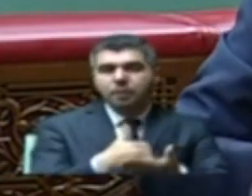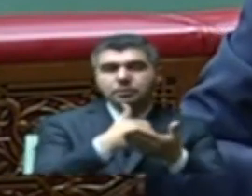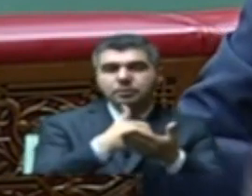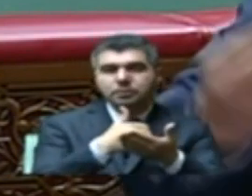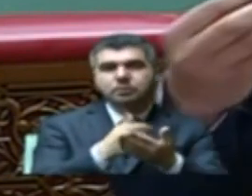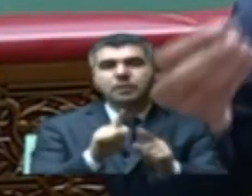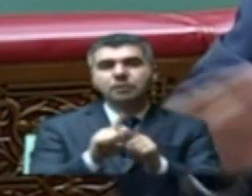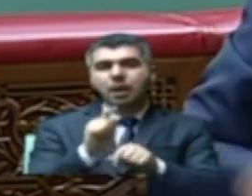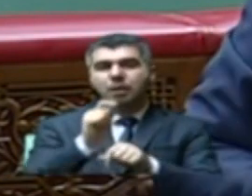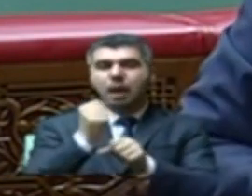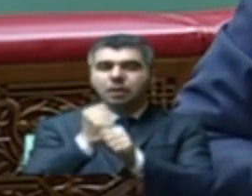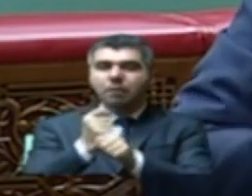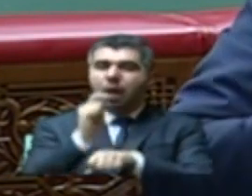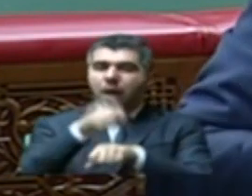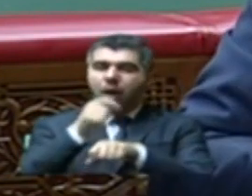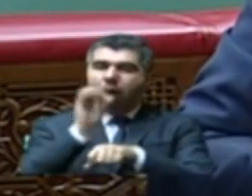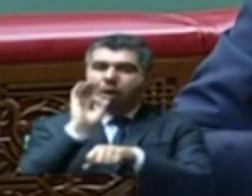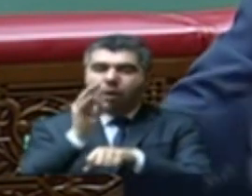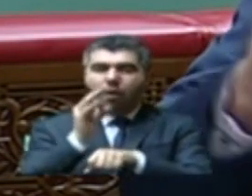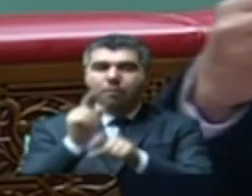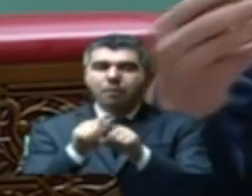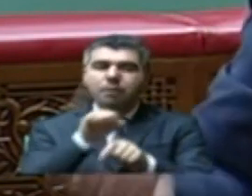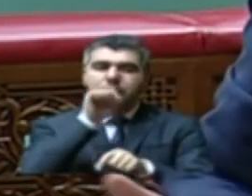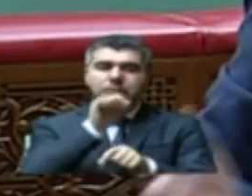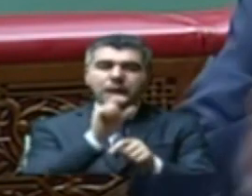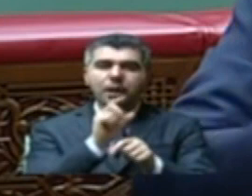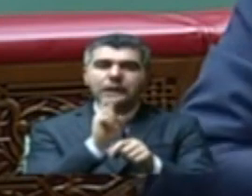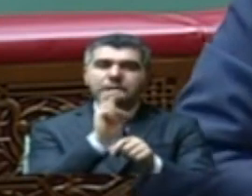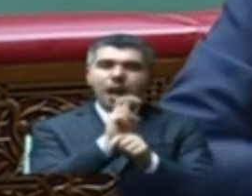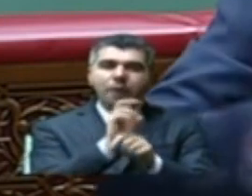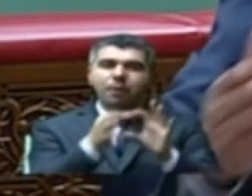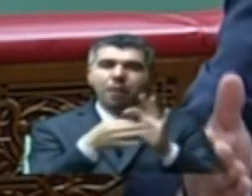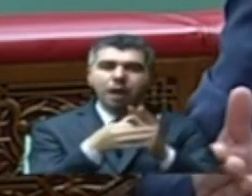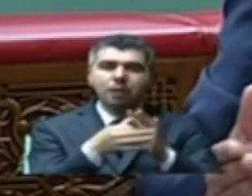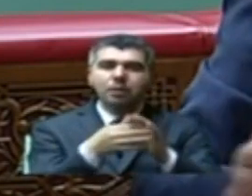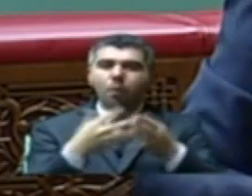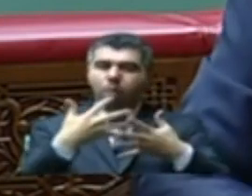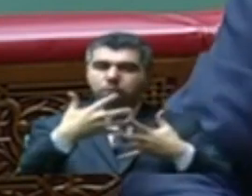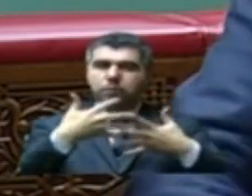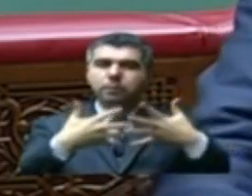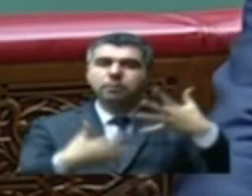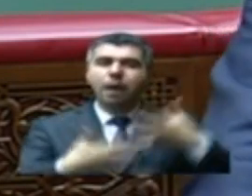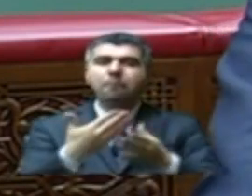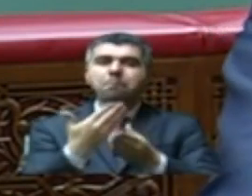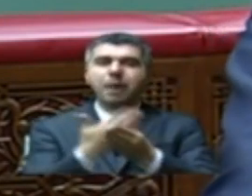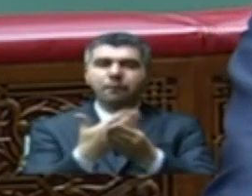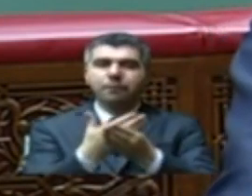صانع تقليدي دابا كيبغي قرض، كيبدا يقولوا له خصك تجيب هذه وخصك تجيب هذه وخصك تجيب هذه، عندنا مشاكل